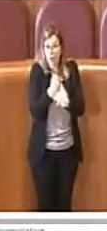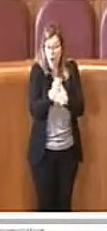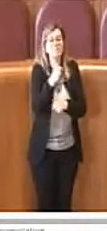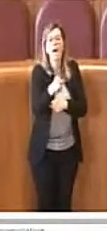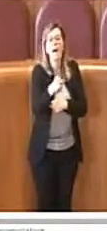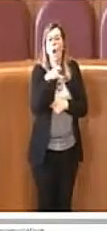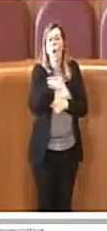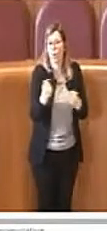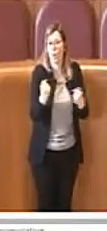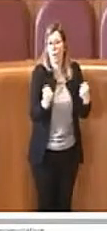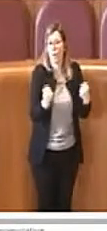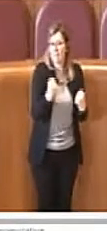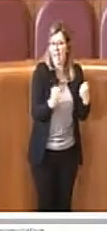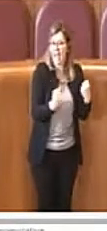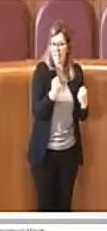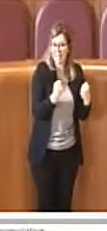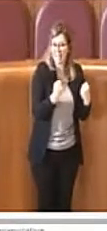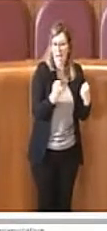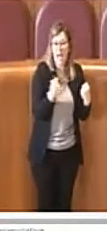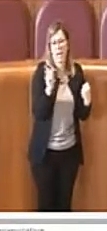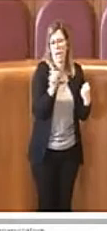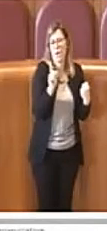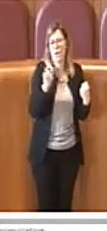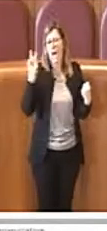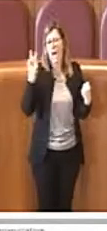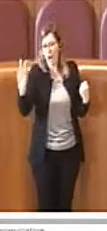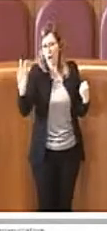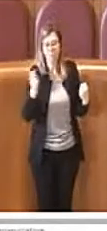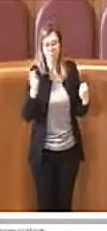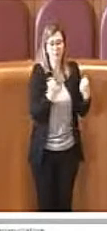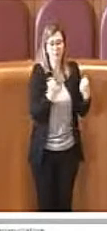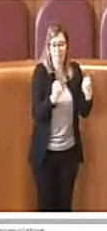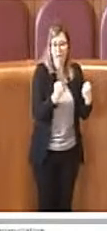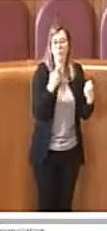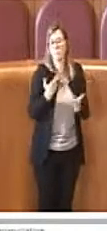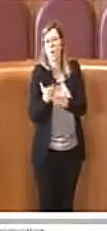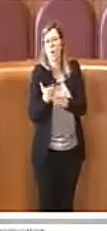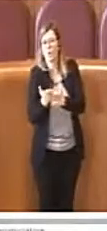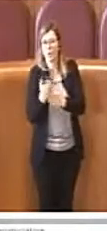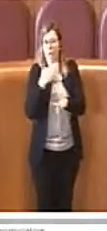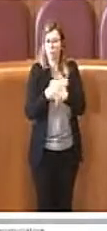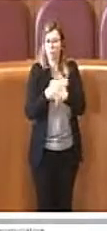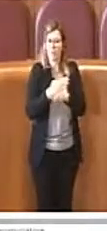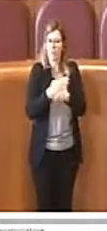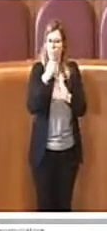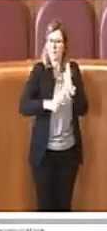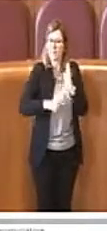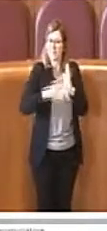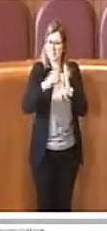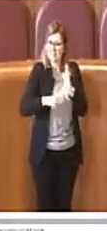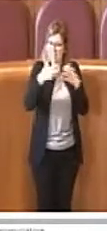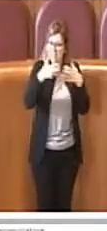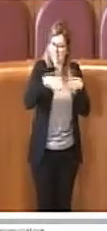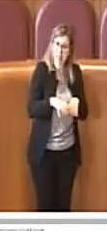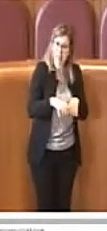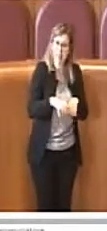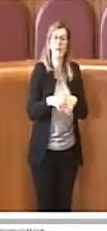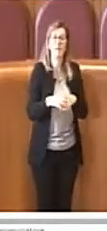con la macchina piuttosto che con l'autobus. È stato fatto prontamente un approfondimento da